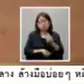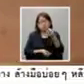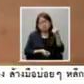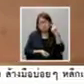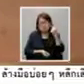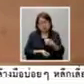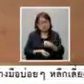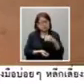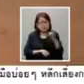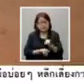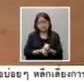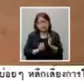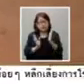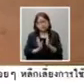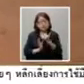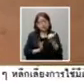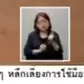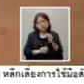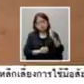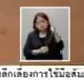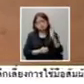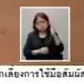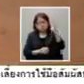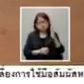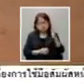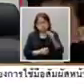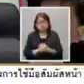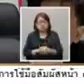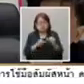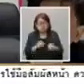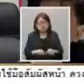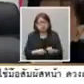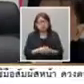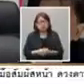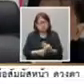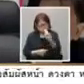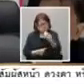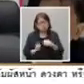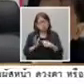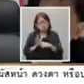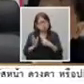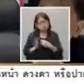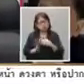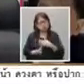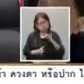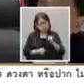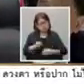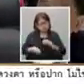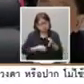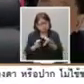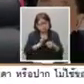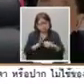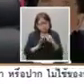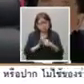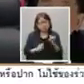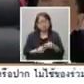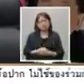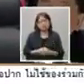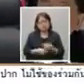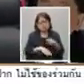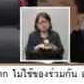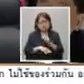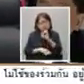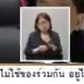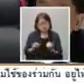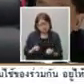ได้ไงครับฟังเหตุผลจากผมด้วยผมฟังเหตุผลจากท่านท่านพูดไปแล้วผมยังไม่ทันพูดเลย ก็กำลังให้ท่านชี้แจง